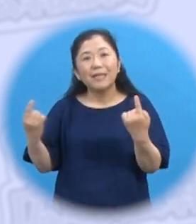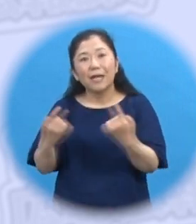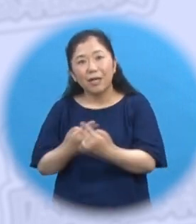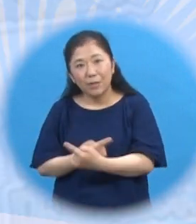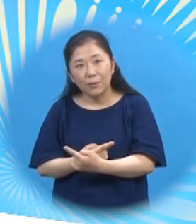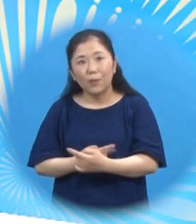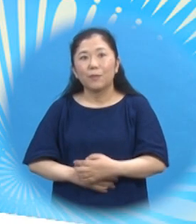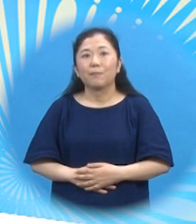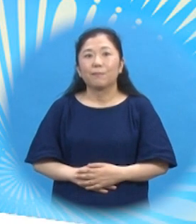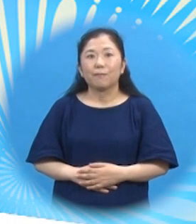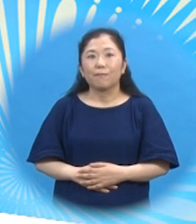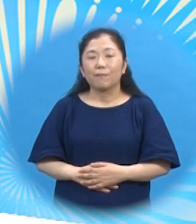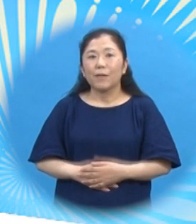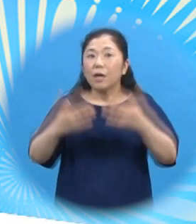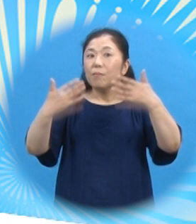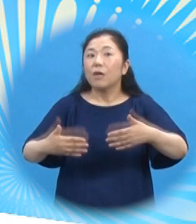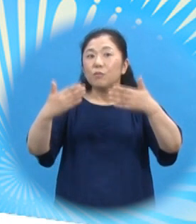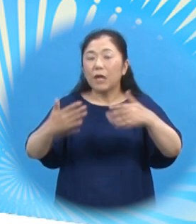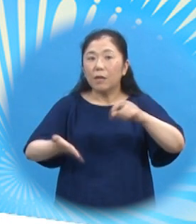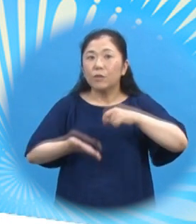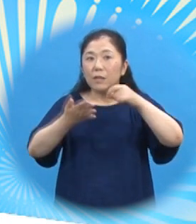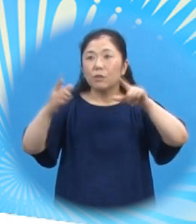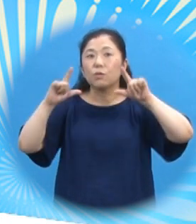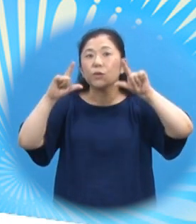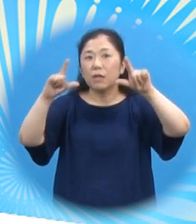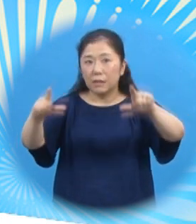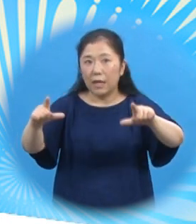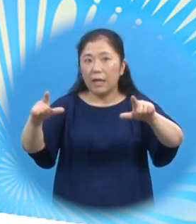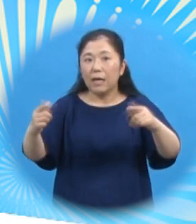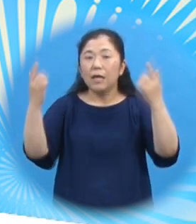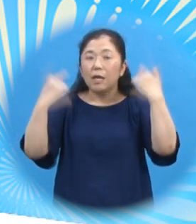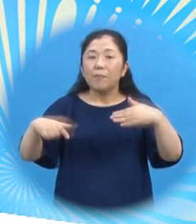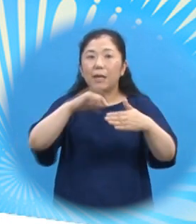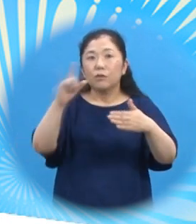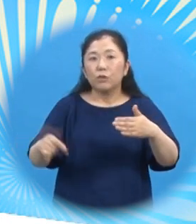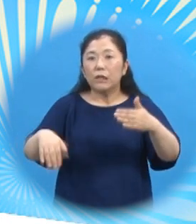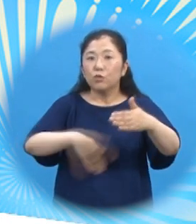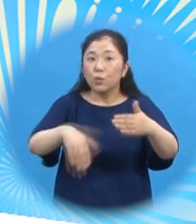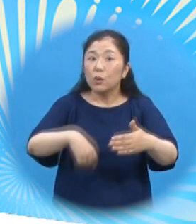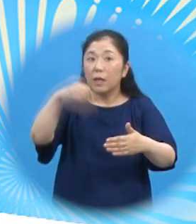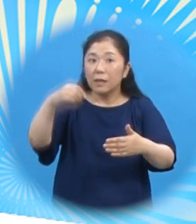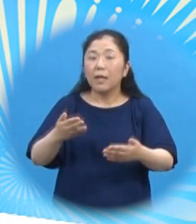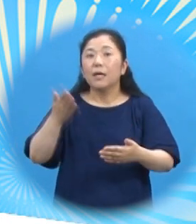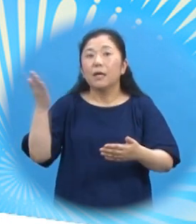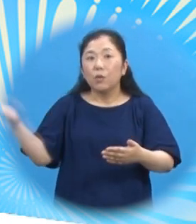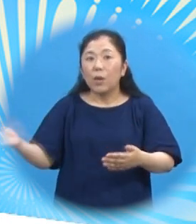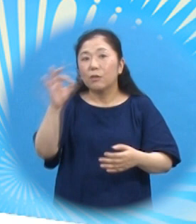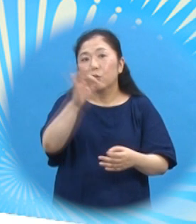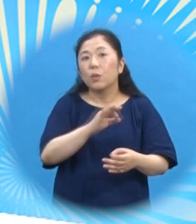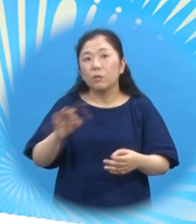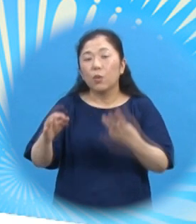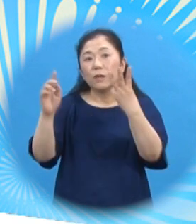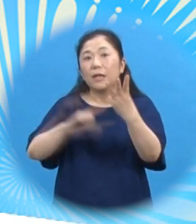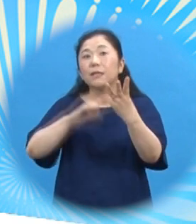う。番組からプレゼントのお知らせ。毎月抽選でご覧の商品を3名の方にプ